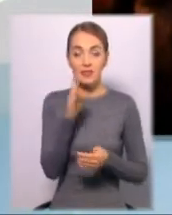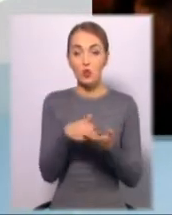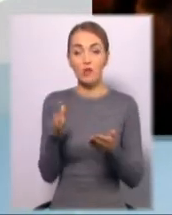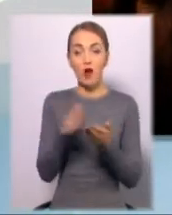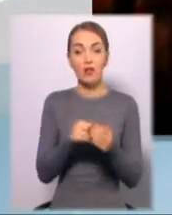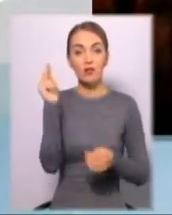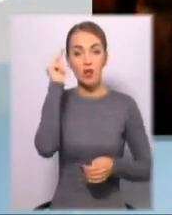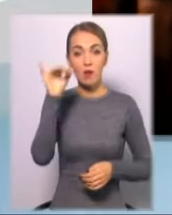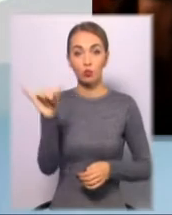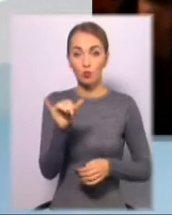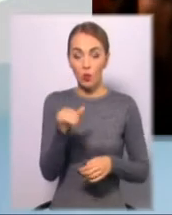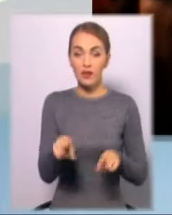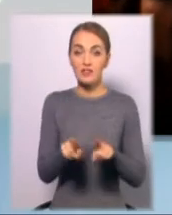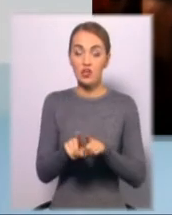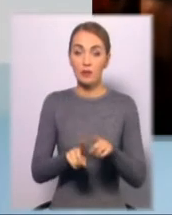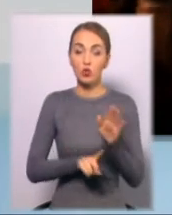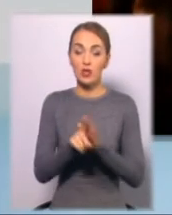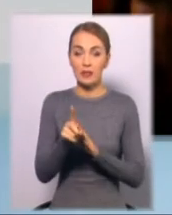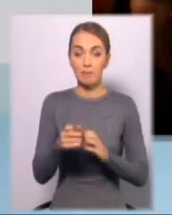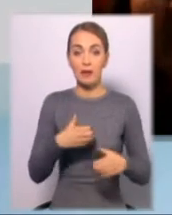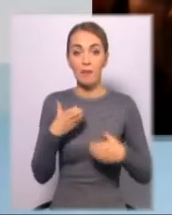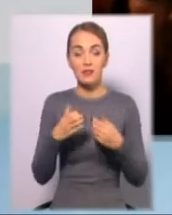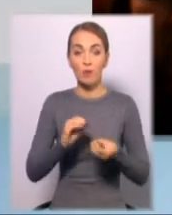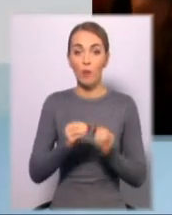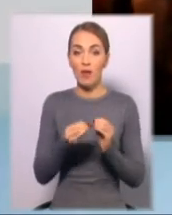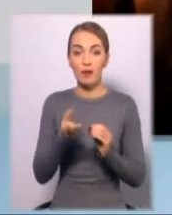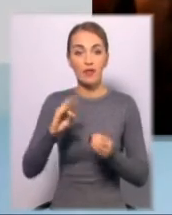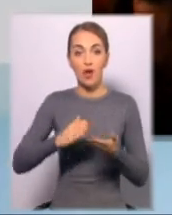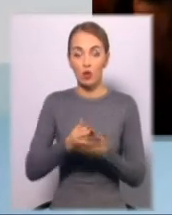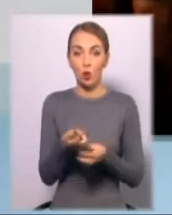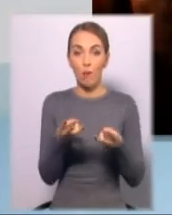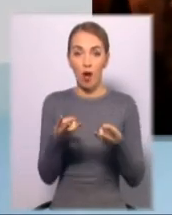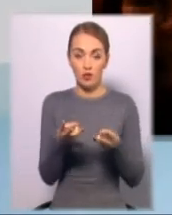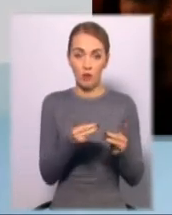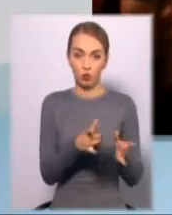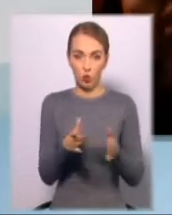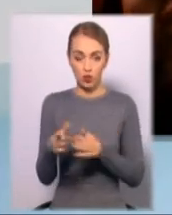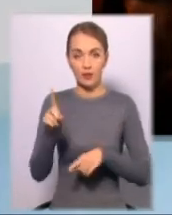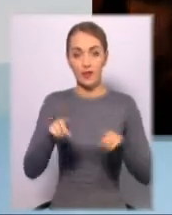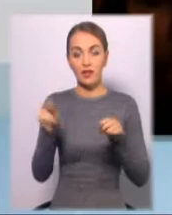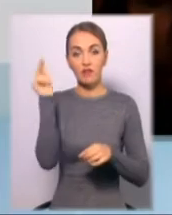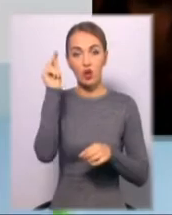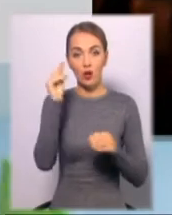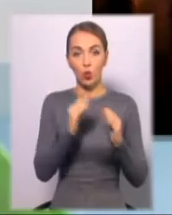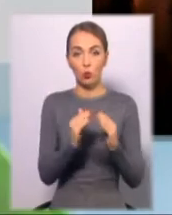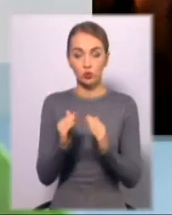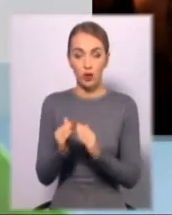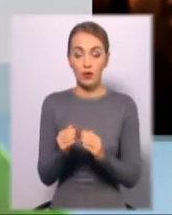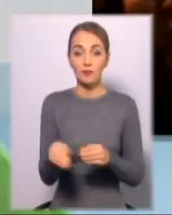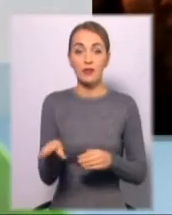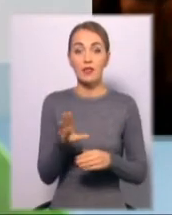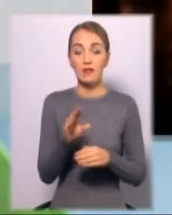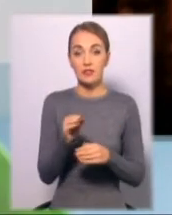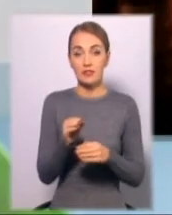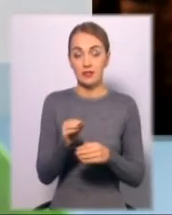по суботах, та все ж таки почали перейматися проблемами неякісного опалення в гуртожитках та деяких навчальних корпусах. На всі скарги